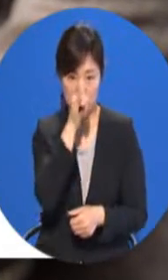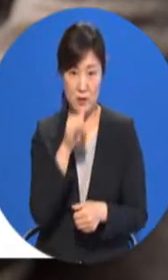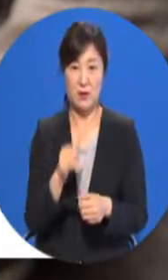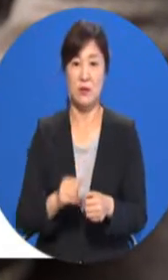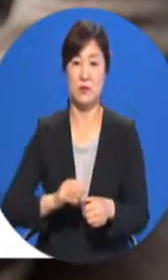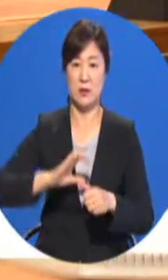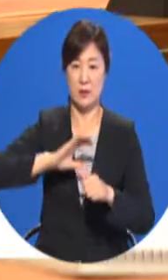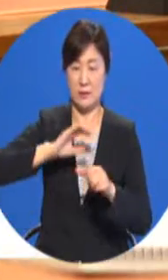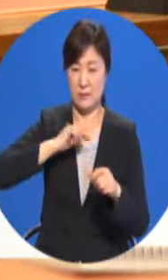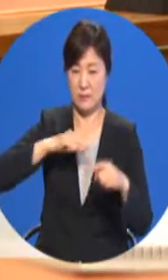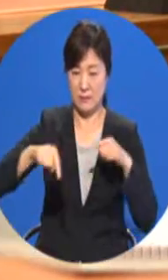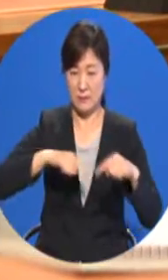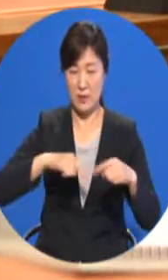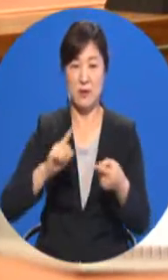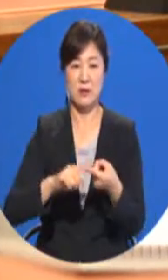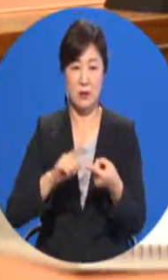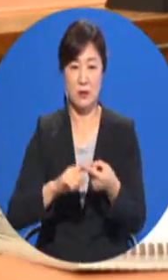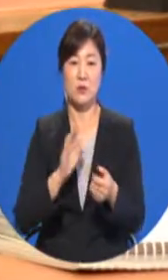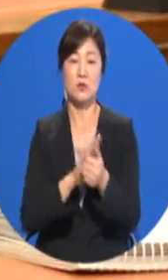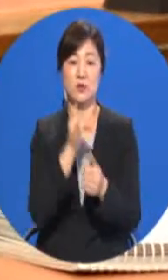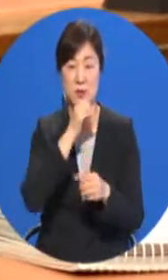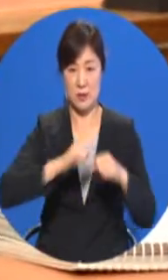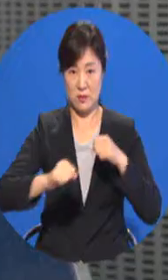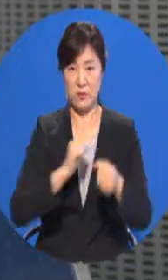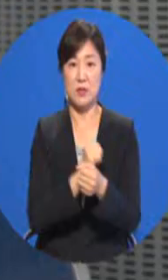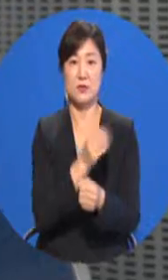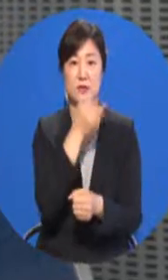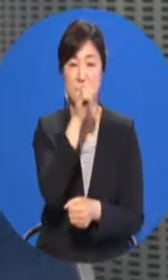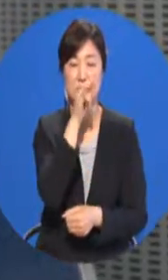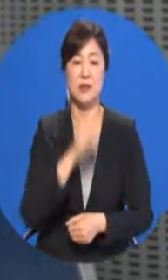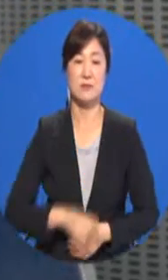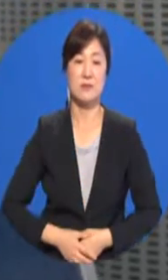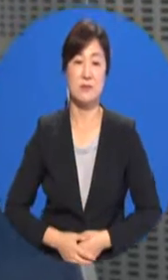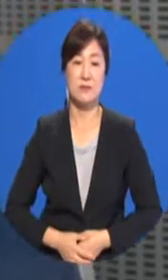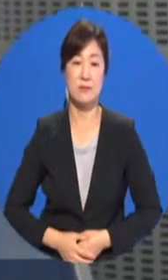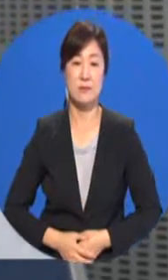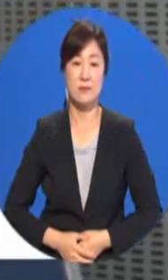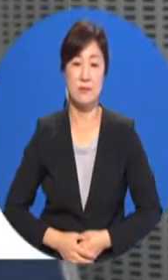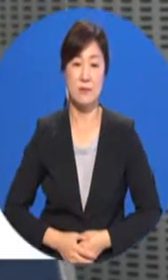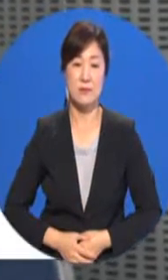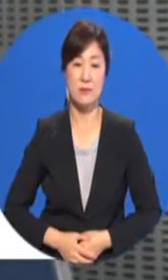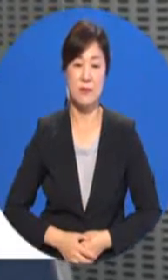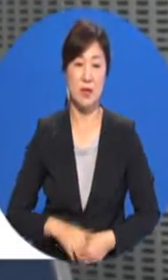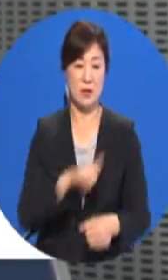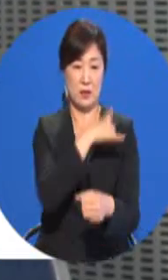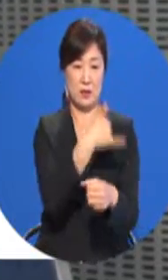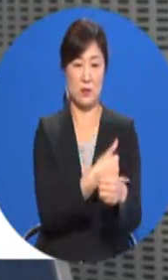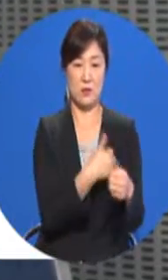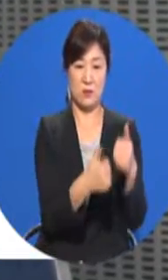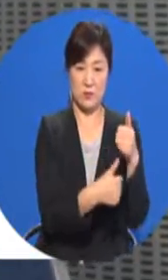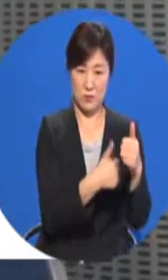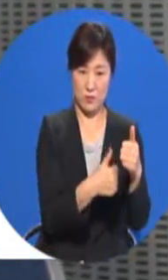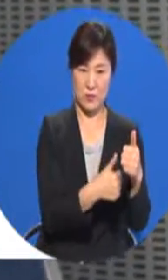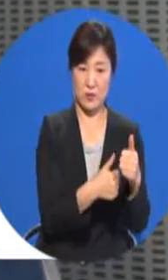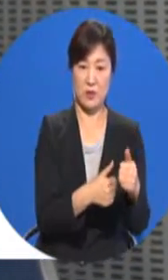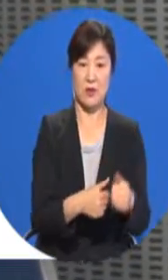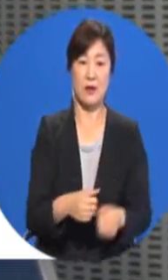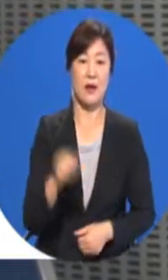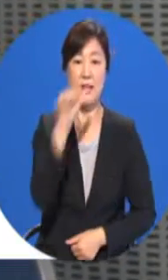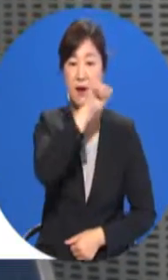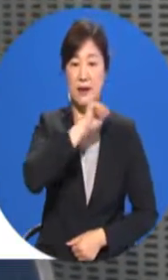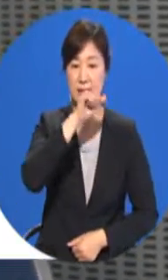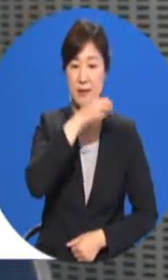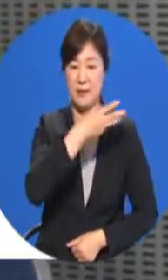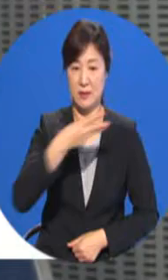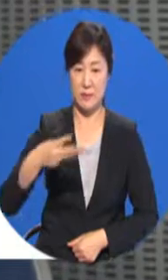등 행동에 나설 수도 있다는 겁니다. 인권 고등 판무관의 아태 담당 국장은